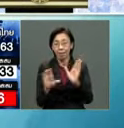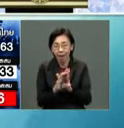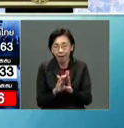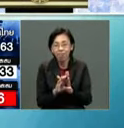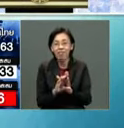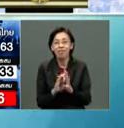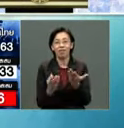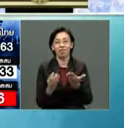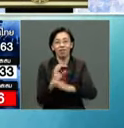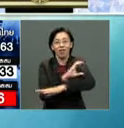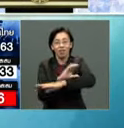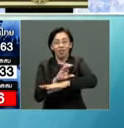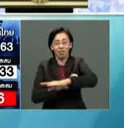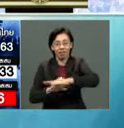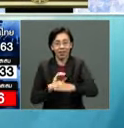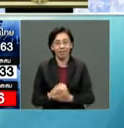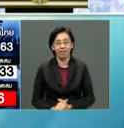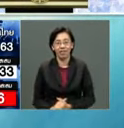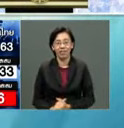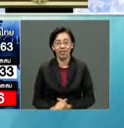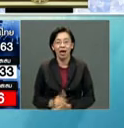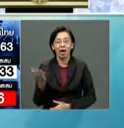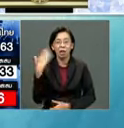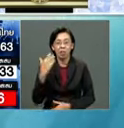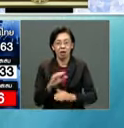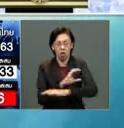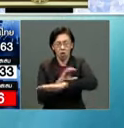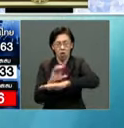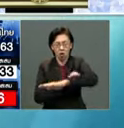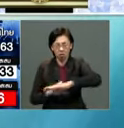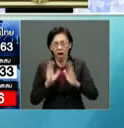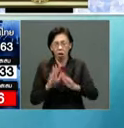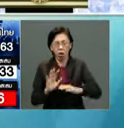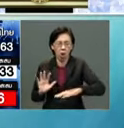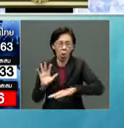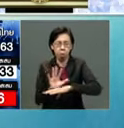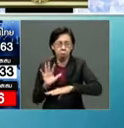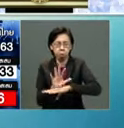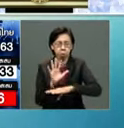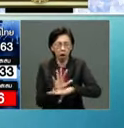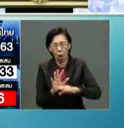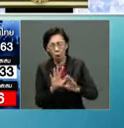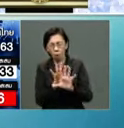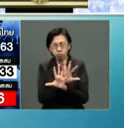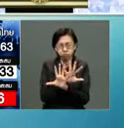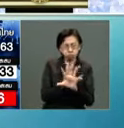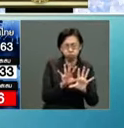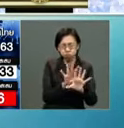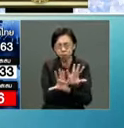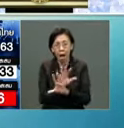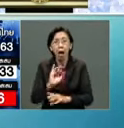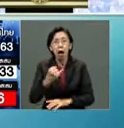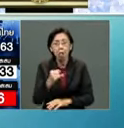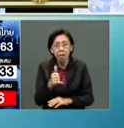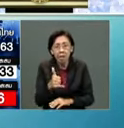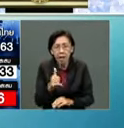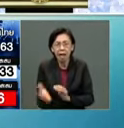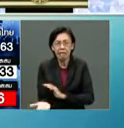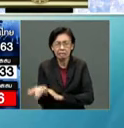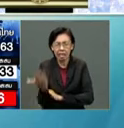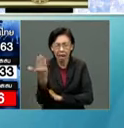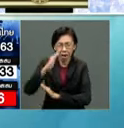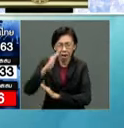ฟฟ้าซึ่งซ้ายมือล่างเนี่ยนะครับจากเดิมที่เราเห็นแออัดแต่อย่างว่านะครับก็ในช่วงเวลาทำการบางทีคนก็อยากจะรีบไ